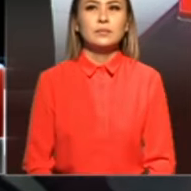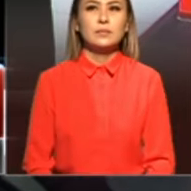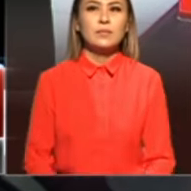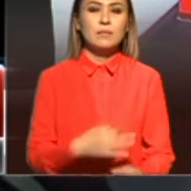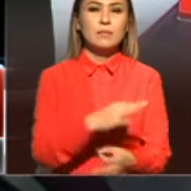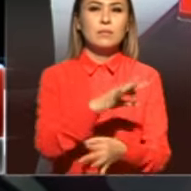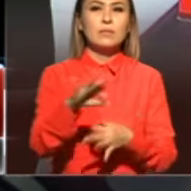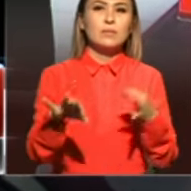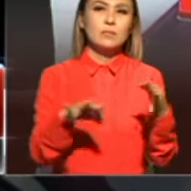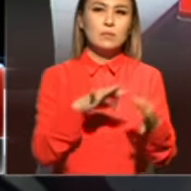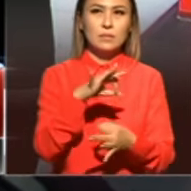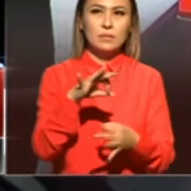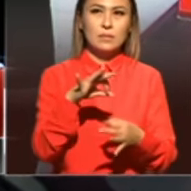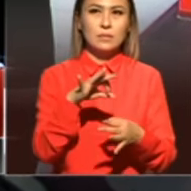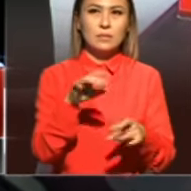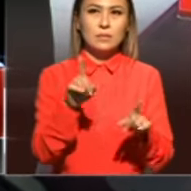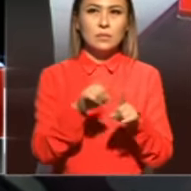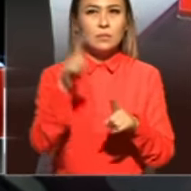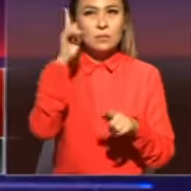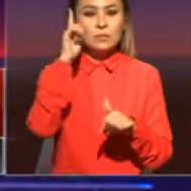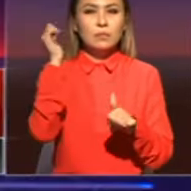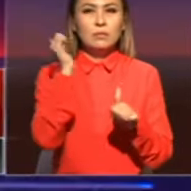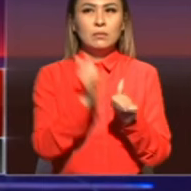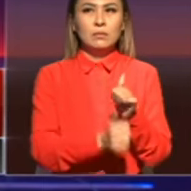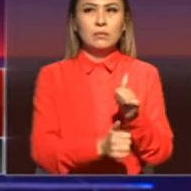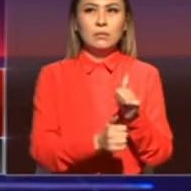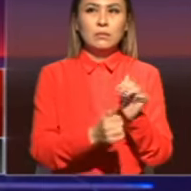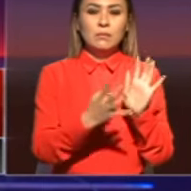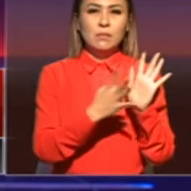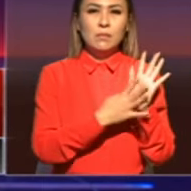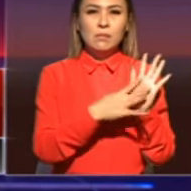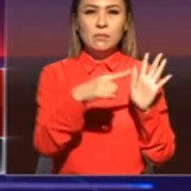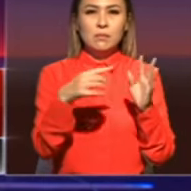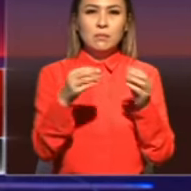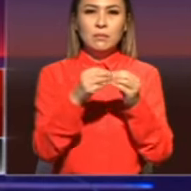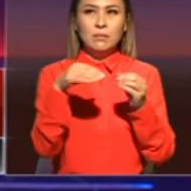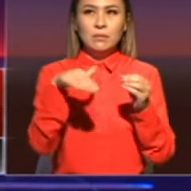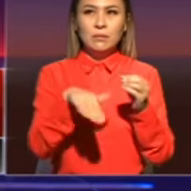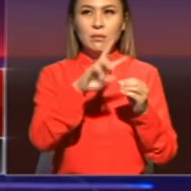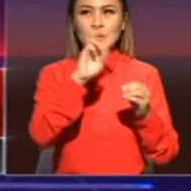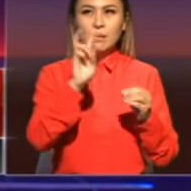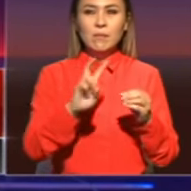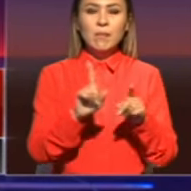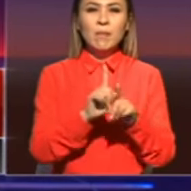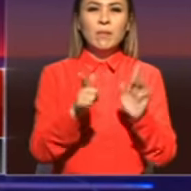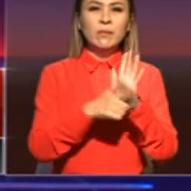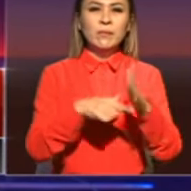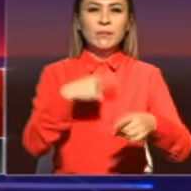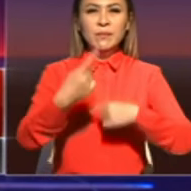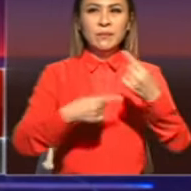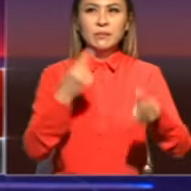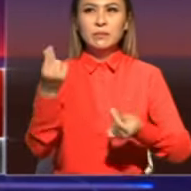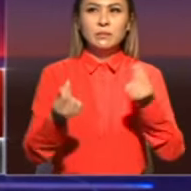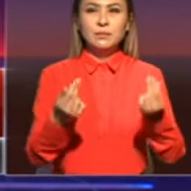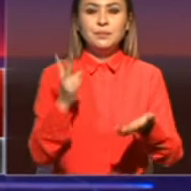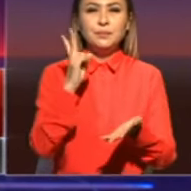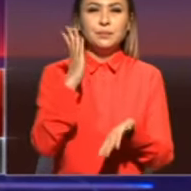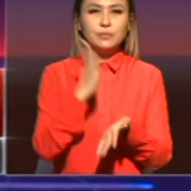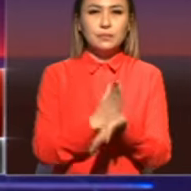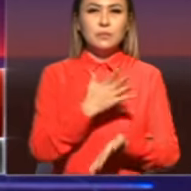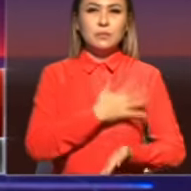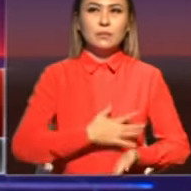деп санайды. Яғни әрбір айсымыздың басымызда 9-10 мың доллардан қарызымыз бар. Жеті ұрпағымыз төлейді деп алаңдап жатқан